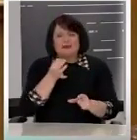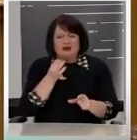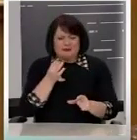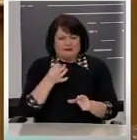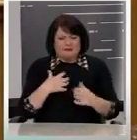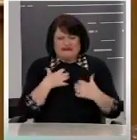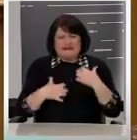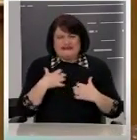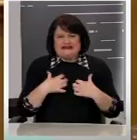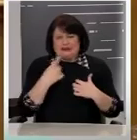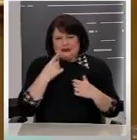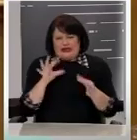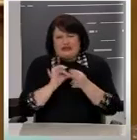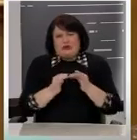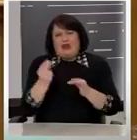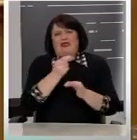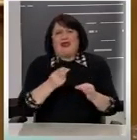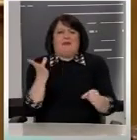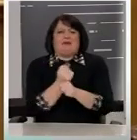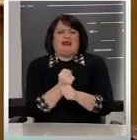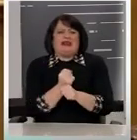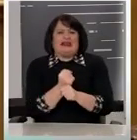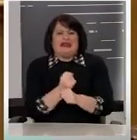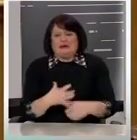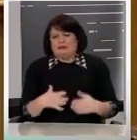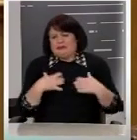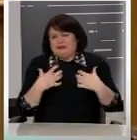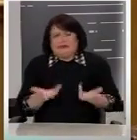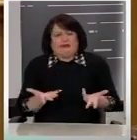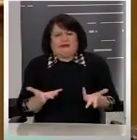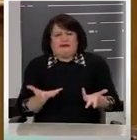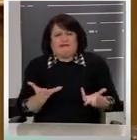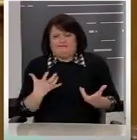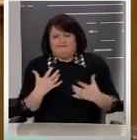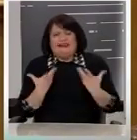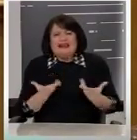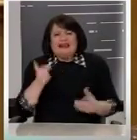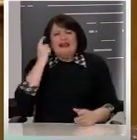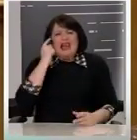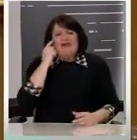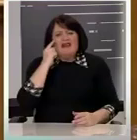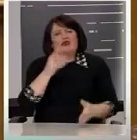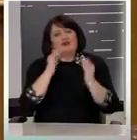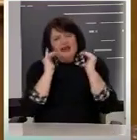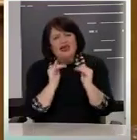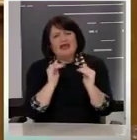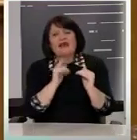ακούω success story, γιατί όταν ακούω από την Νέα Δημοκρατία success story, καταλαβαίνω ότι θα συνεχίζουν να κάνουν αυτά που κάνανε με τον